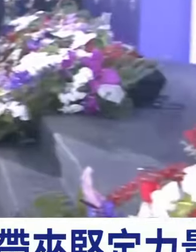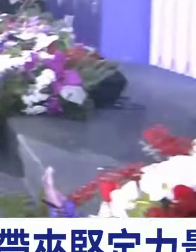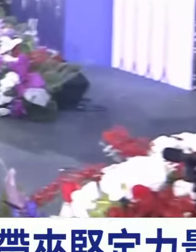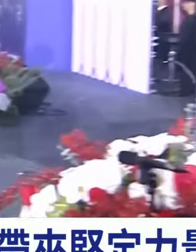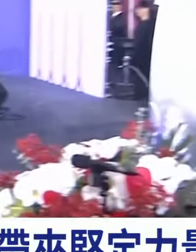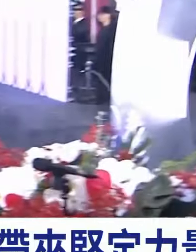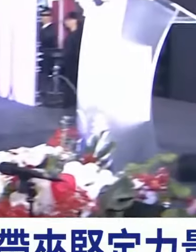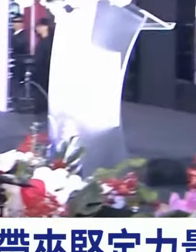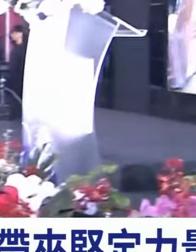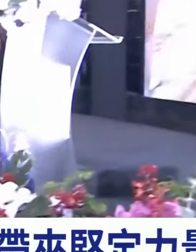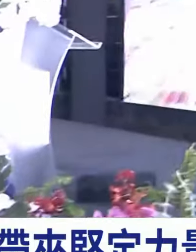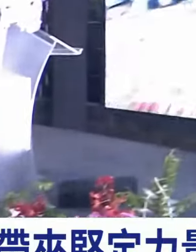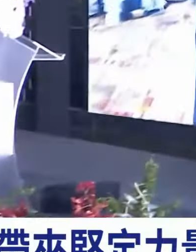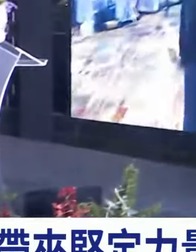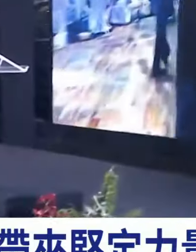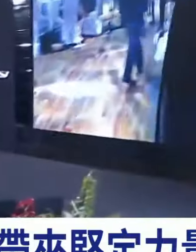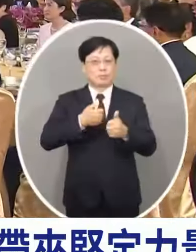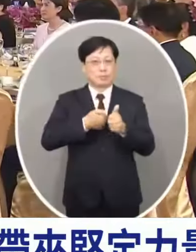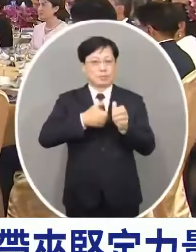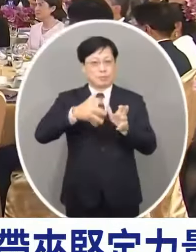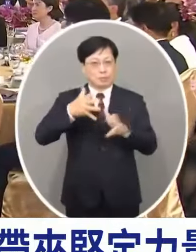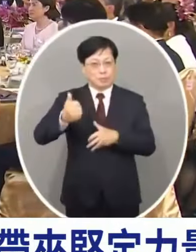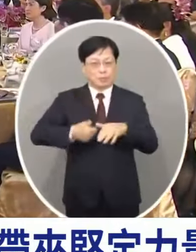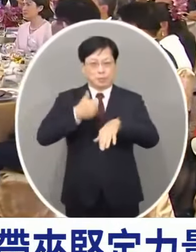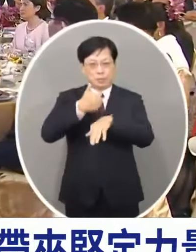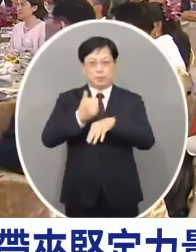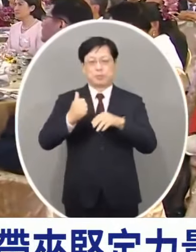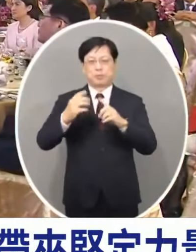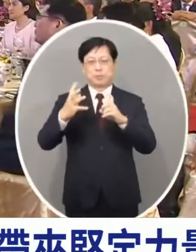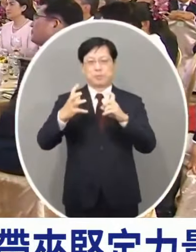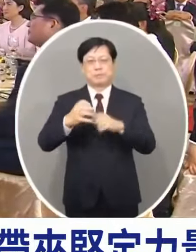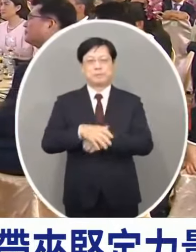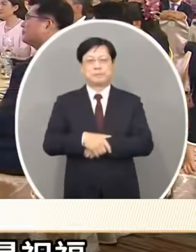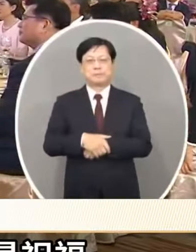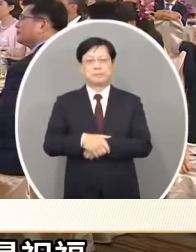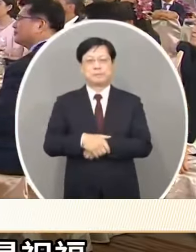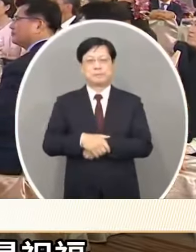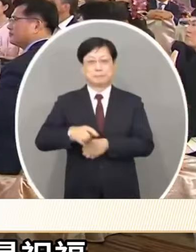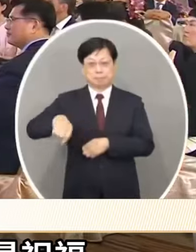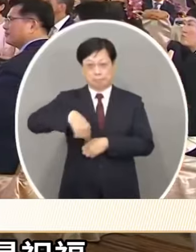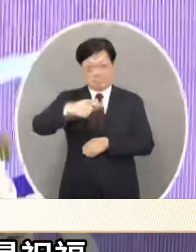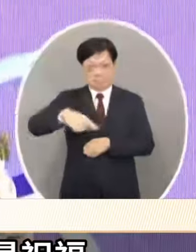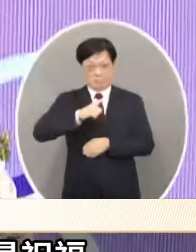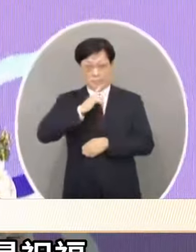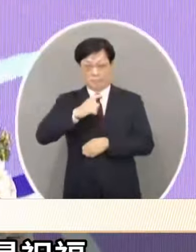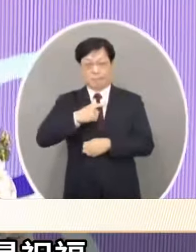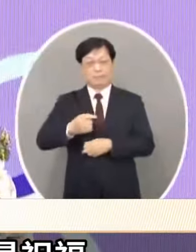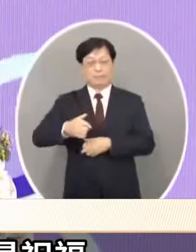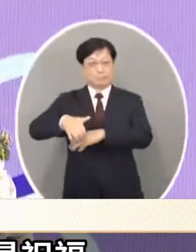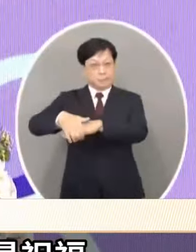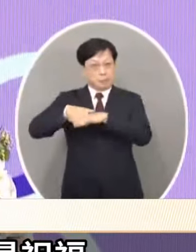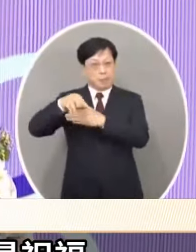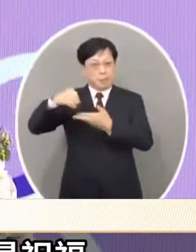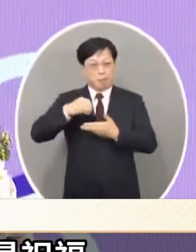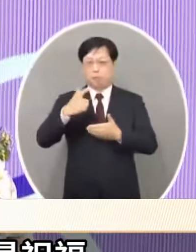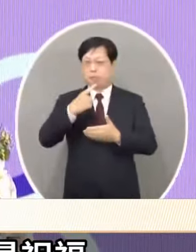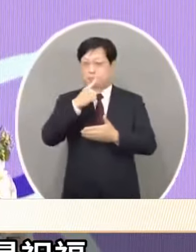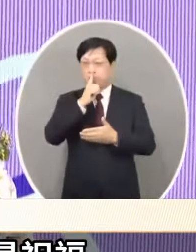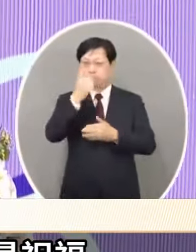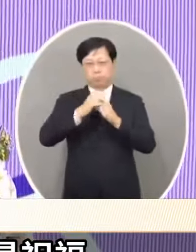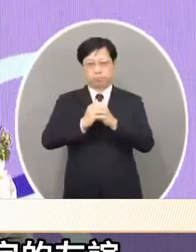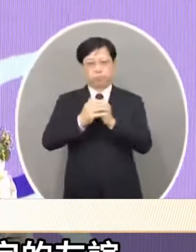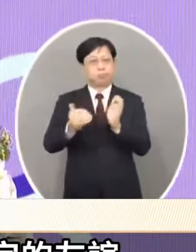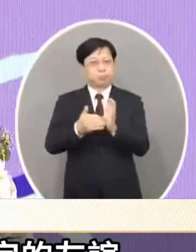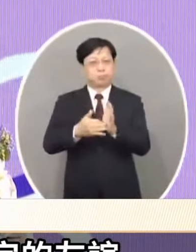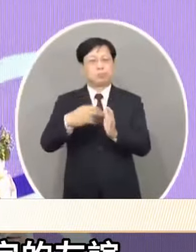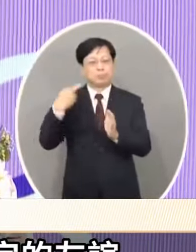代表参加他和副总统萧美琴的就职。 你们所捎来的不仅仅是祝福，你